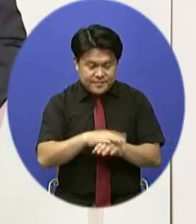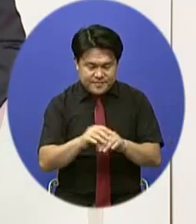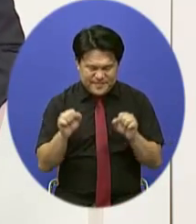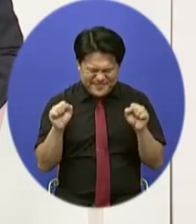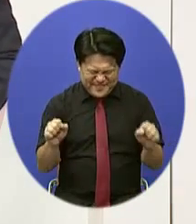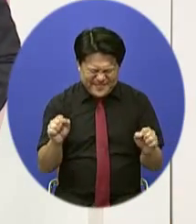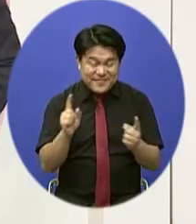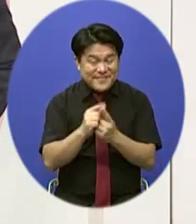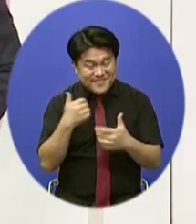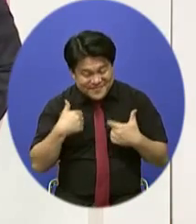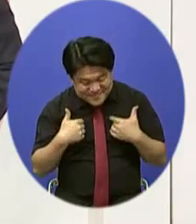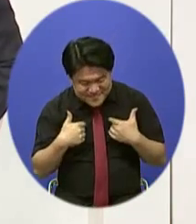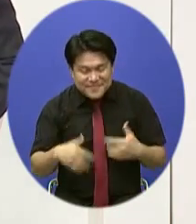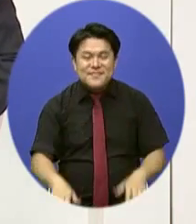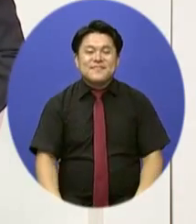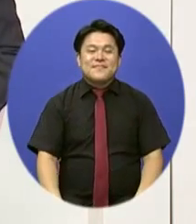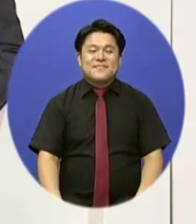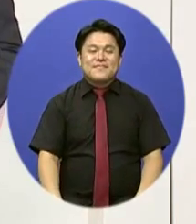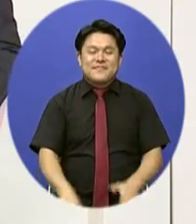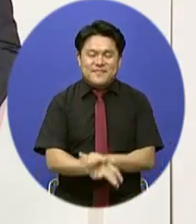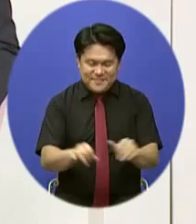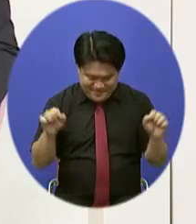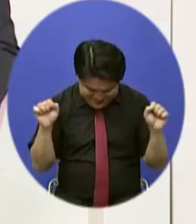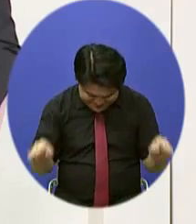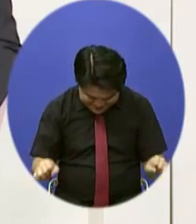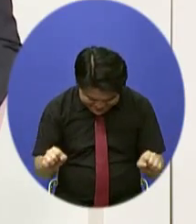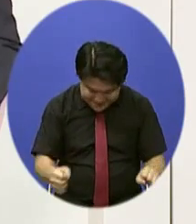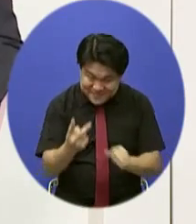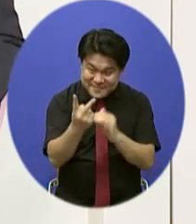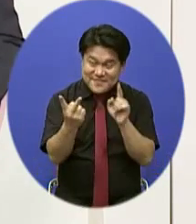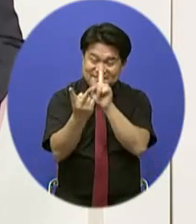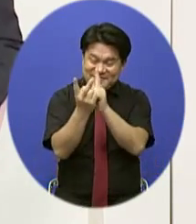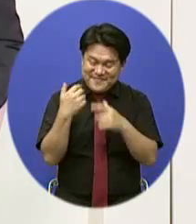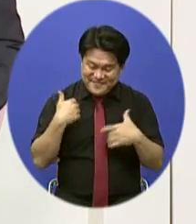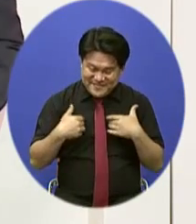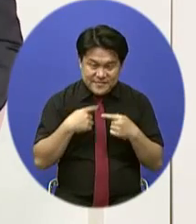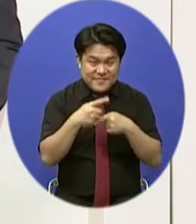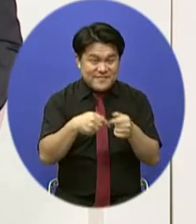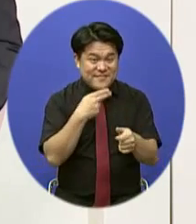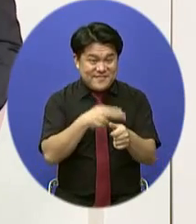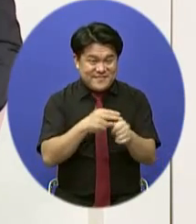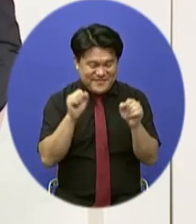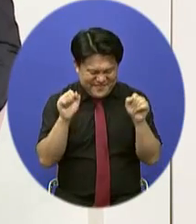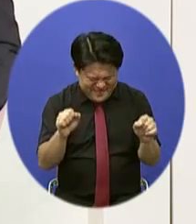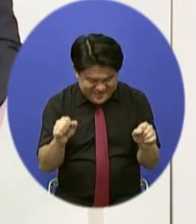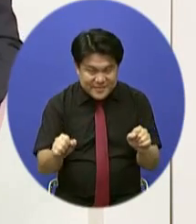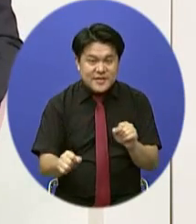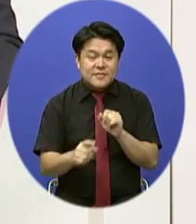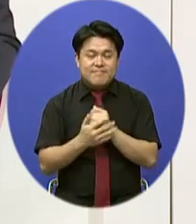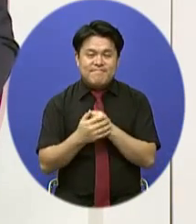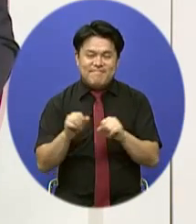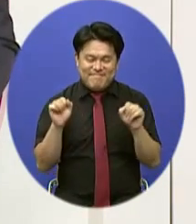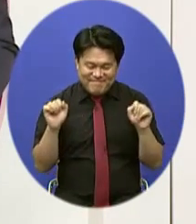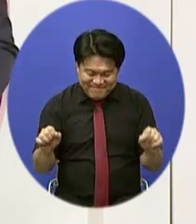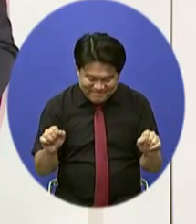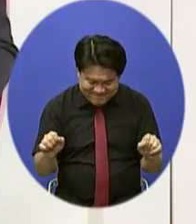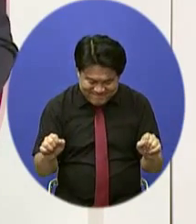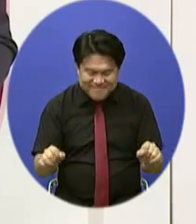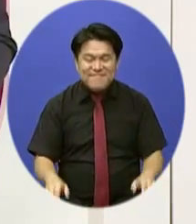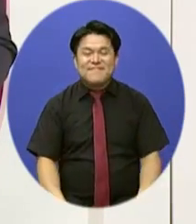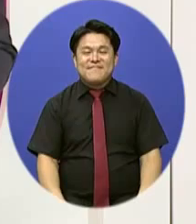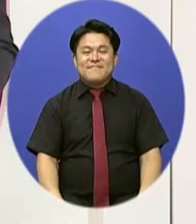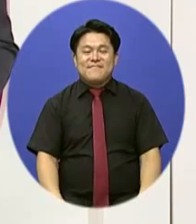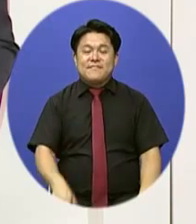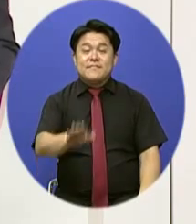만나서 반갑습니다. 안녕하세요. 어서 오세요. 네, 안녕하세요. 두 분 안녕하세요. 수원 선생님이요. 네. 네. 네, 안녕하십니까. 자,